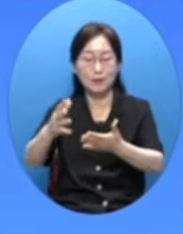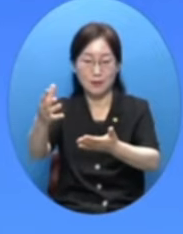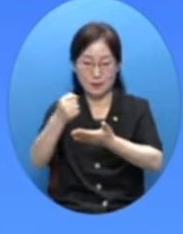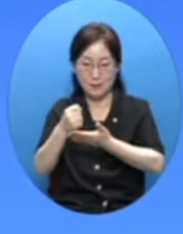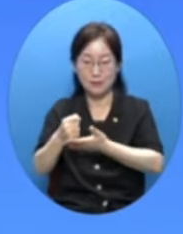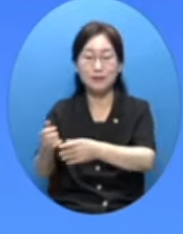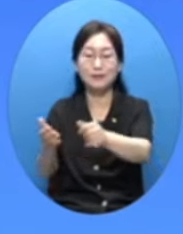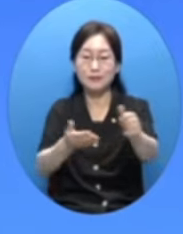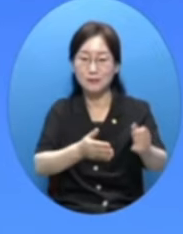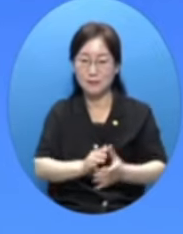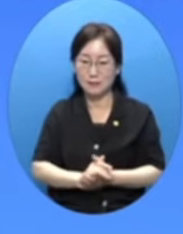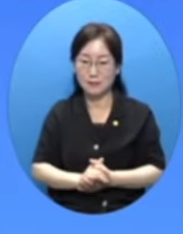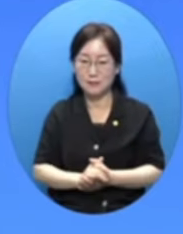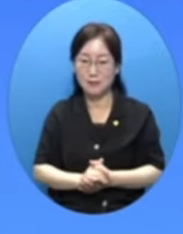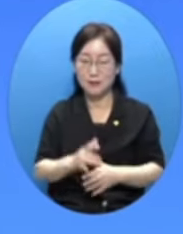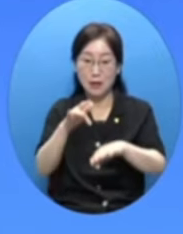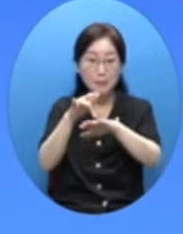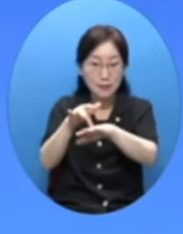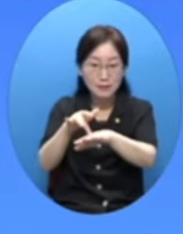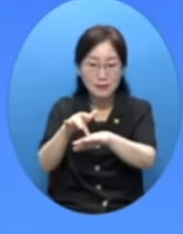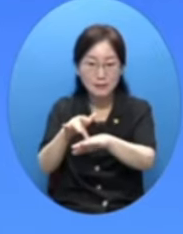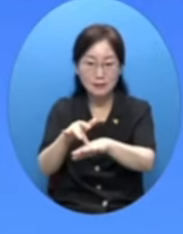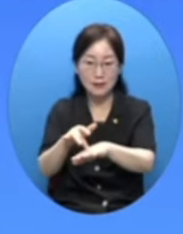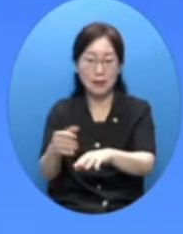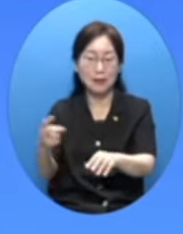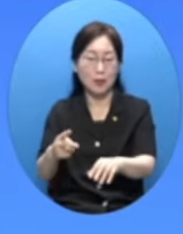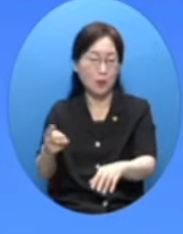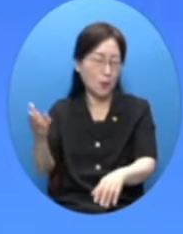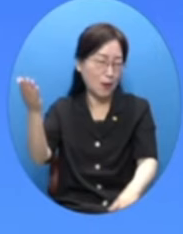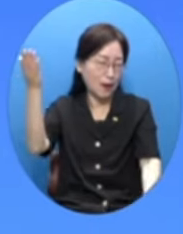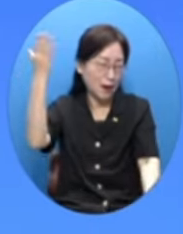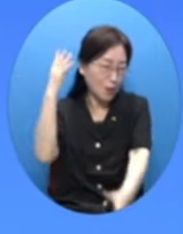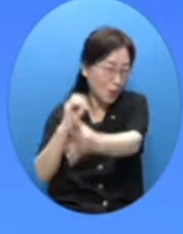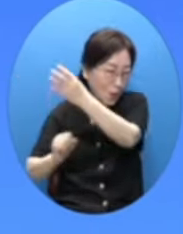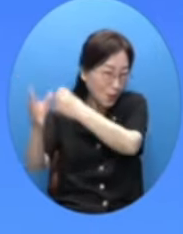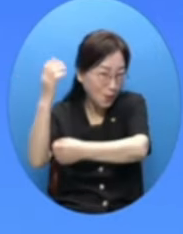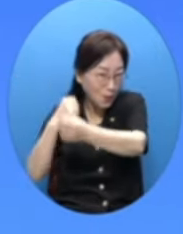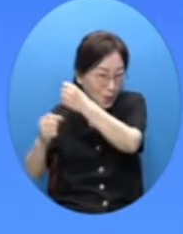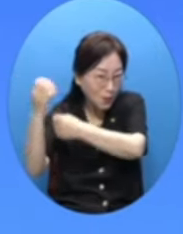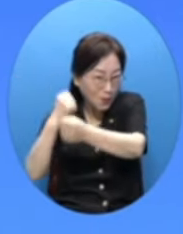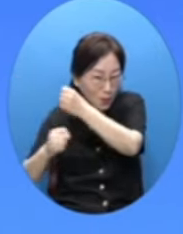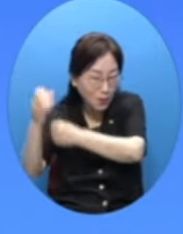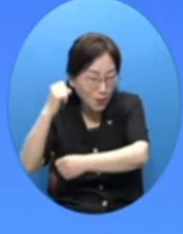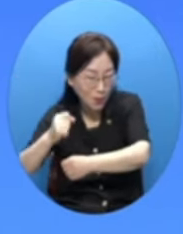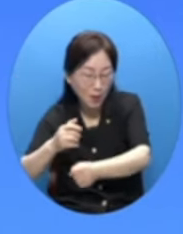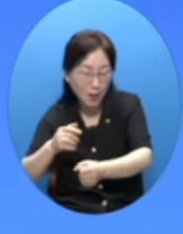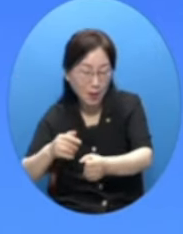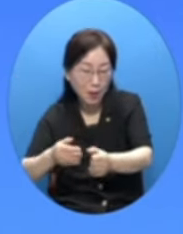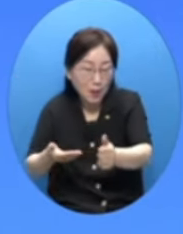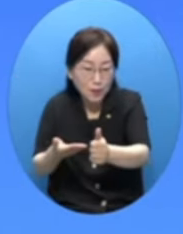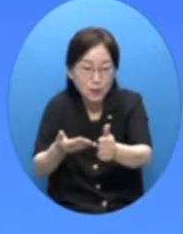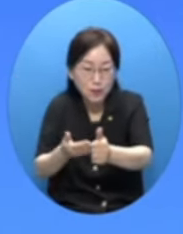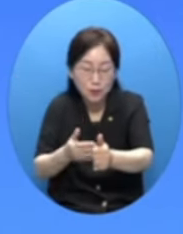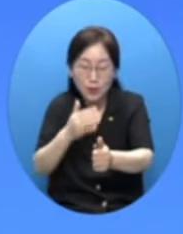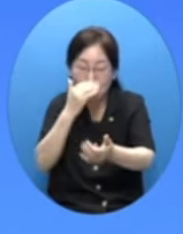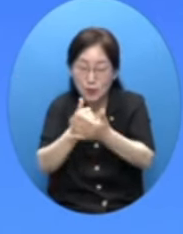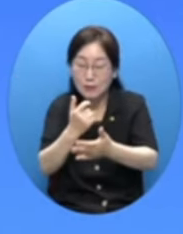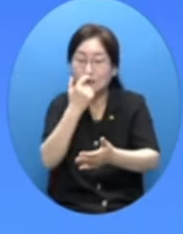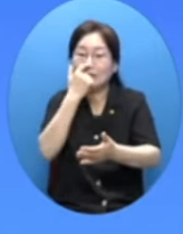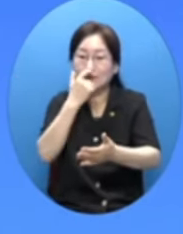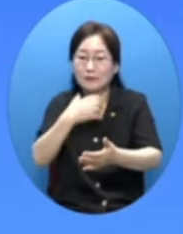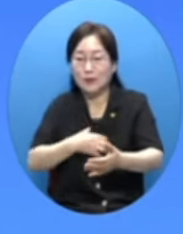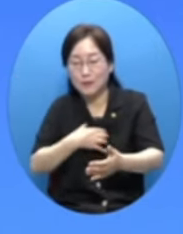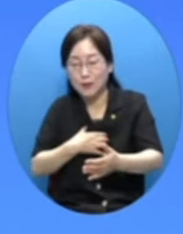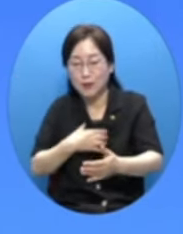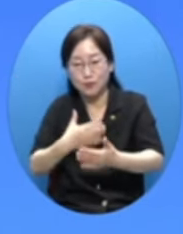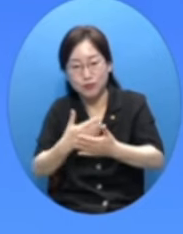바랍니다. 마귀는 자꾸 우리의 과거를 뒤쳐내서 우리 마음에 죄책감을 가져다주고 불안하게 하고 염려하게 합니다.